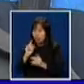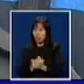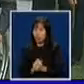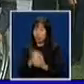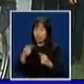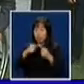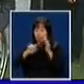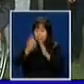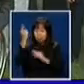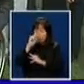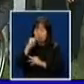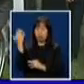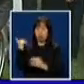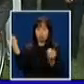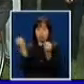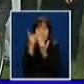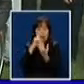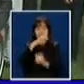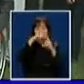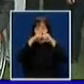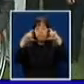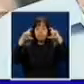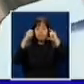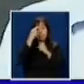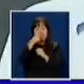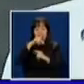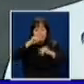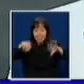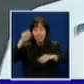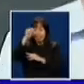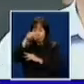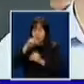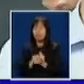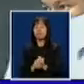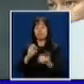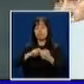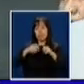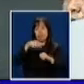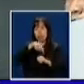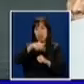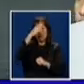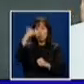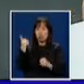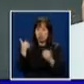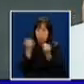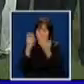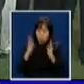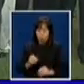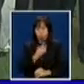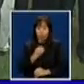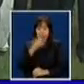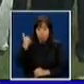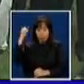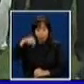กนี่ก็ถือว่ามีผลกระทบกระเทือนรุนแรงมากต่ออุตสาหกรรมทั้งหมดเพราะว่าตอนนั้นก็มีความตื่นตระหนกก็คงจำกันได ้